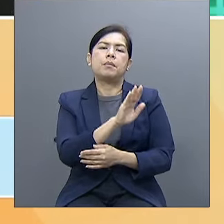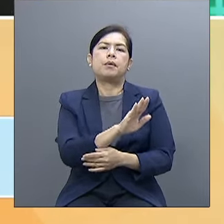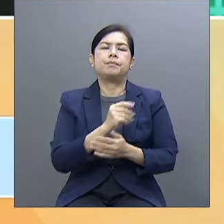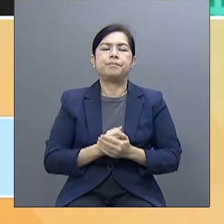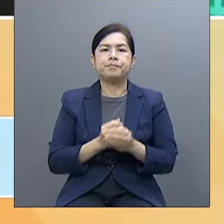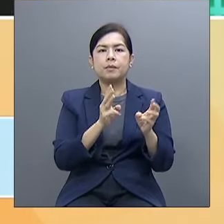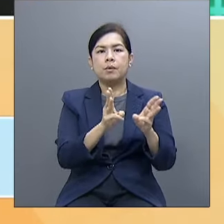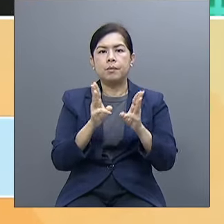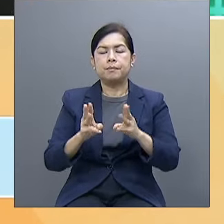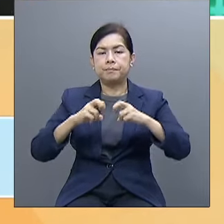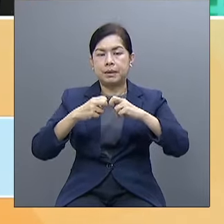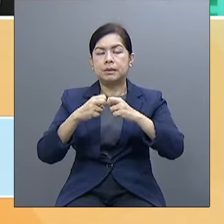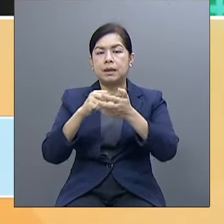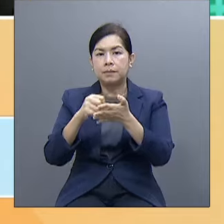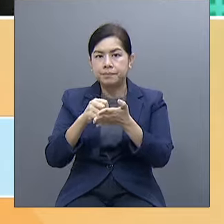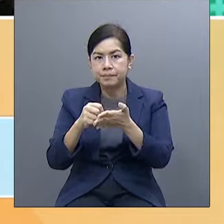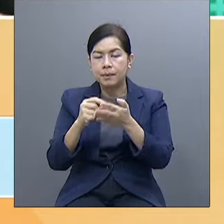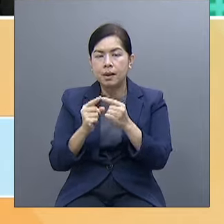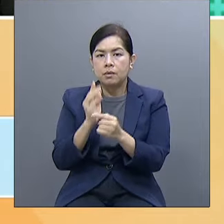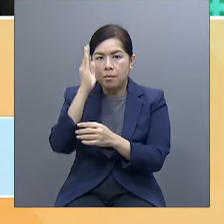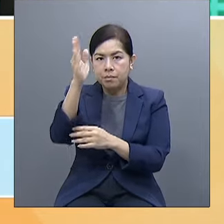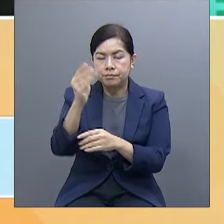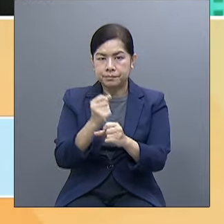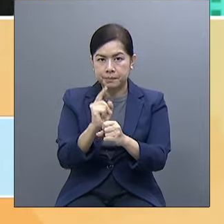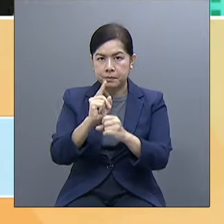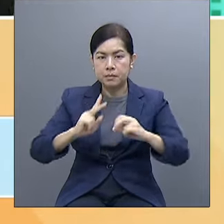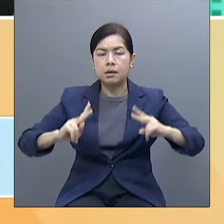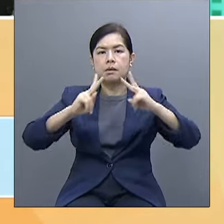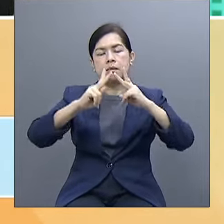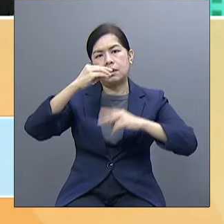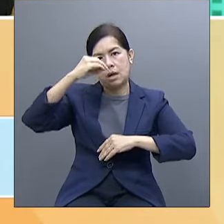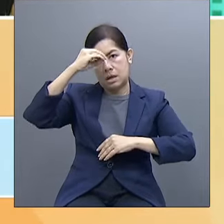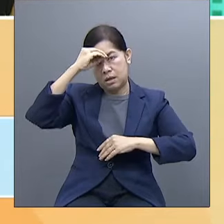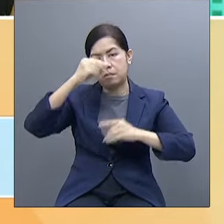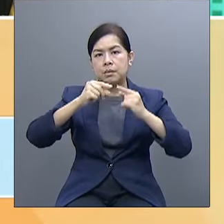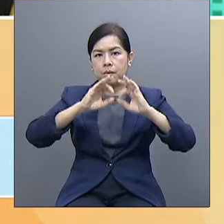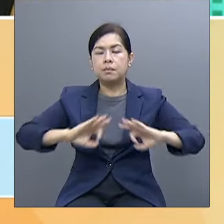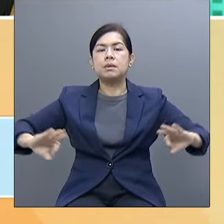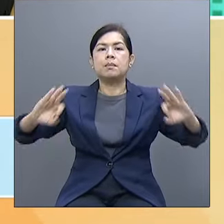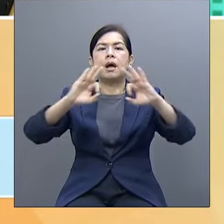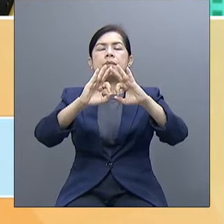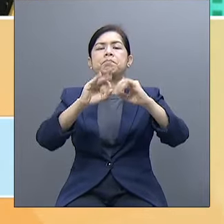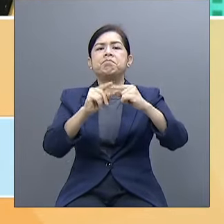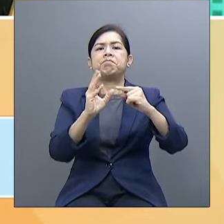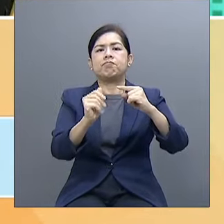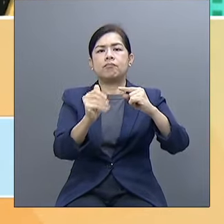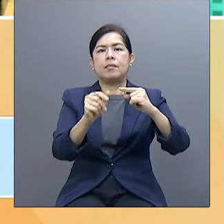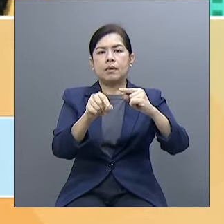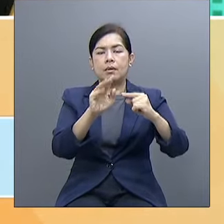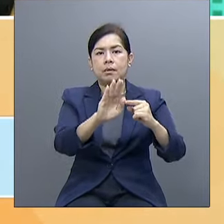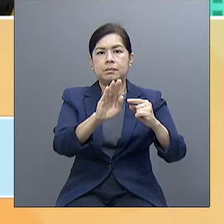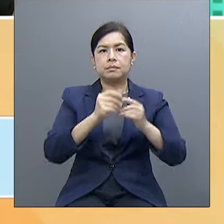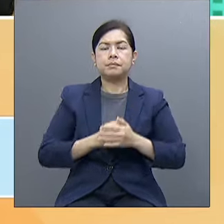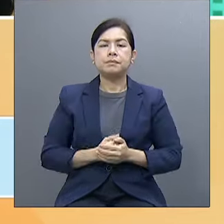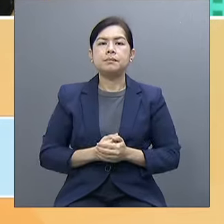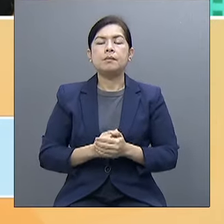แก้ไขปัญหาในระยะยาวเนี่ยนะครับว่ากระทรวงศึกษาธิการเนี่ยถือว่าเป็นกระทรวงที่สำคัญเจ้ากระทรวงเป็นสำคัญแล้วก็